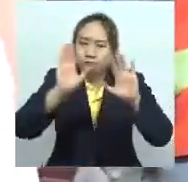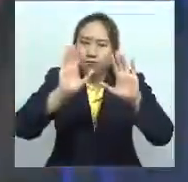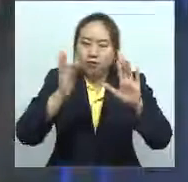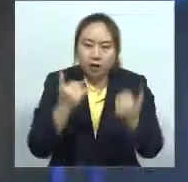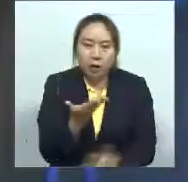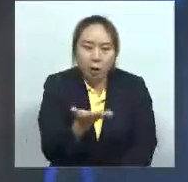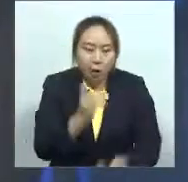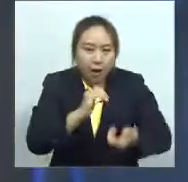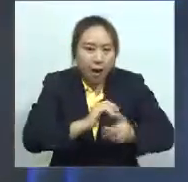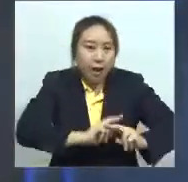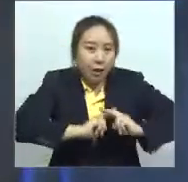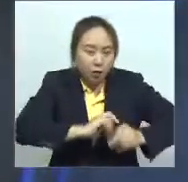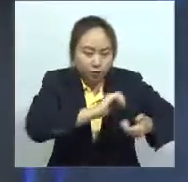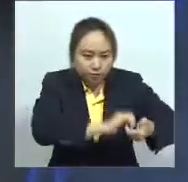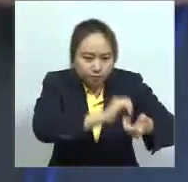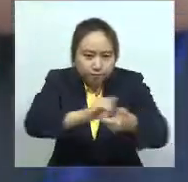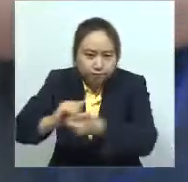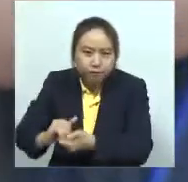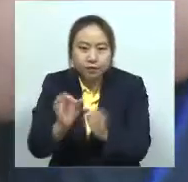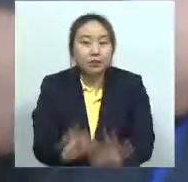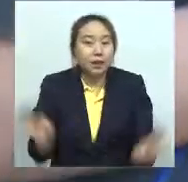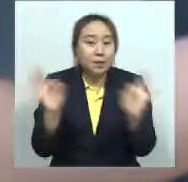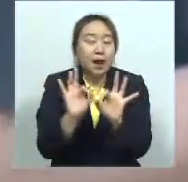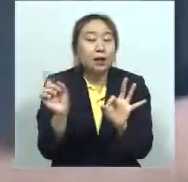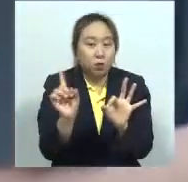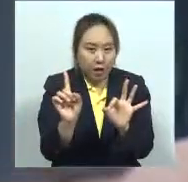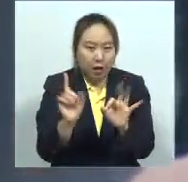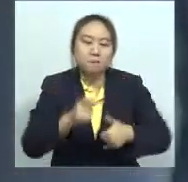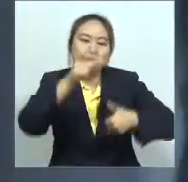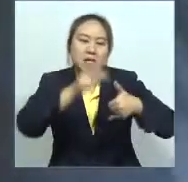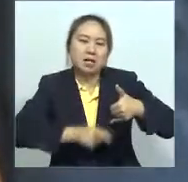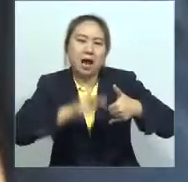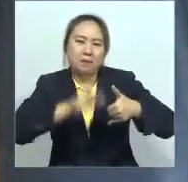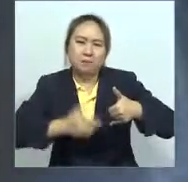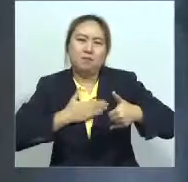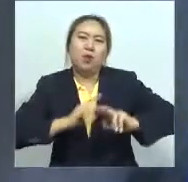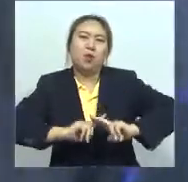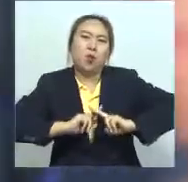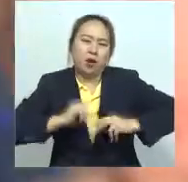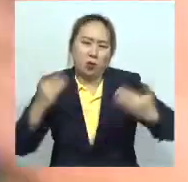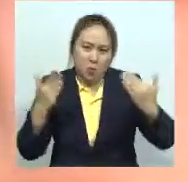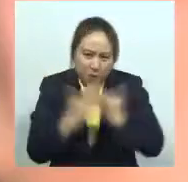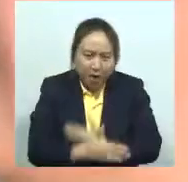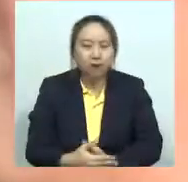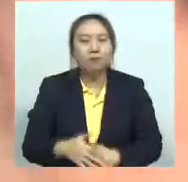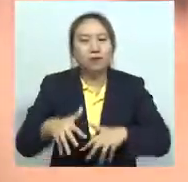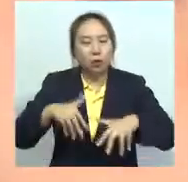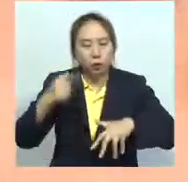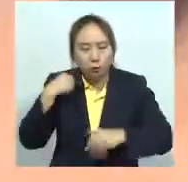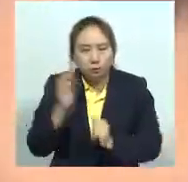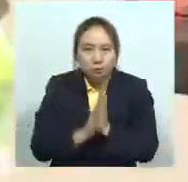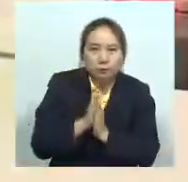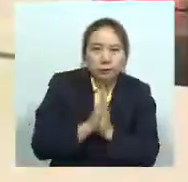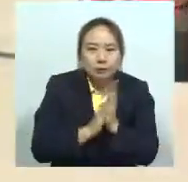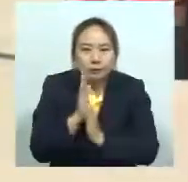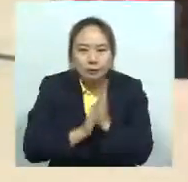ภาคเอกชนต่อไปด้วยสิ่งสำคัญที่สุดก็คือการเปลี่ยนแปลงพฤติกรรมคนนี่แหละประชาชนต้องตื่นตัวมากขึ้น